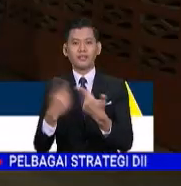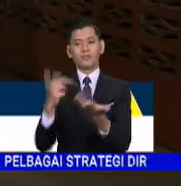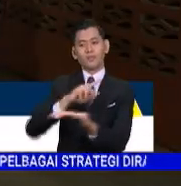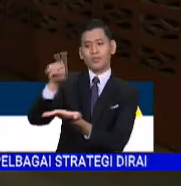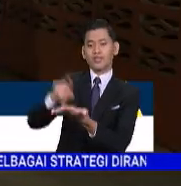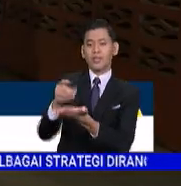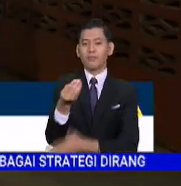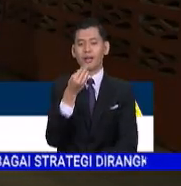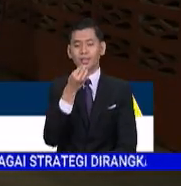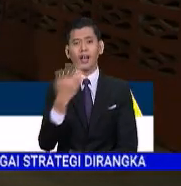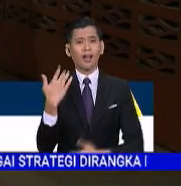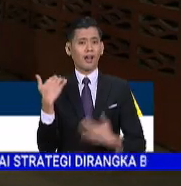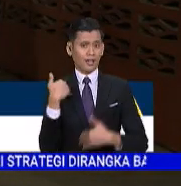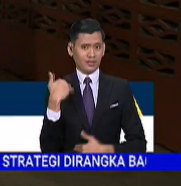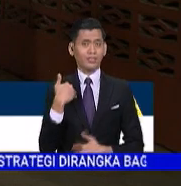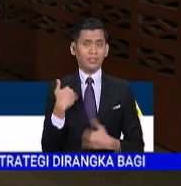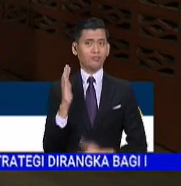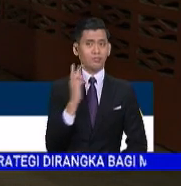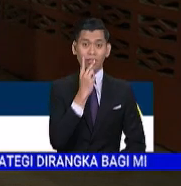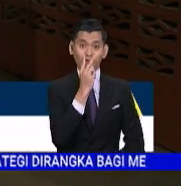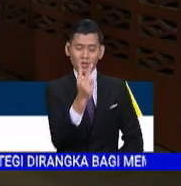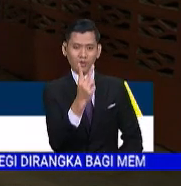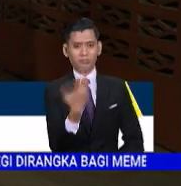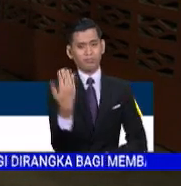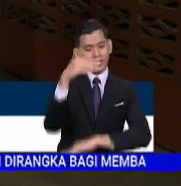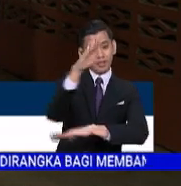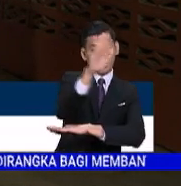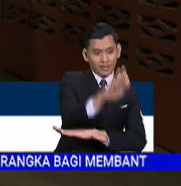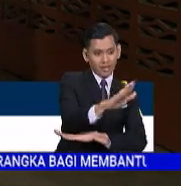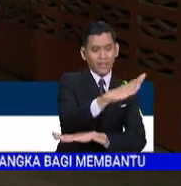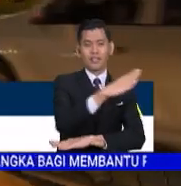Rata-rata mereka akan mula kelihatan sejak petang hingga lewat malam.